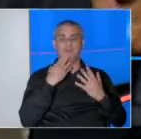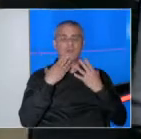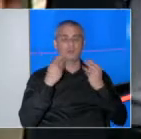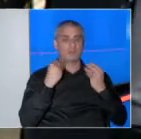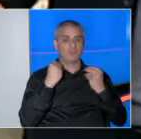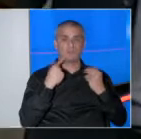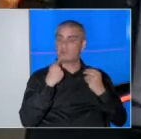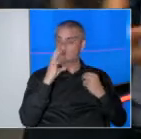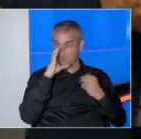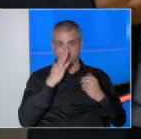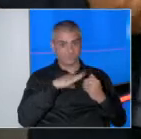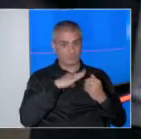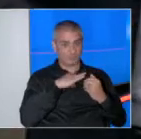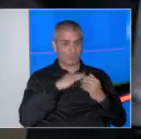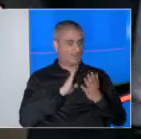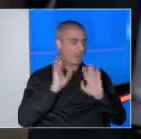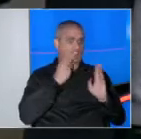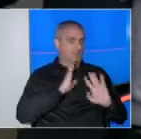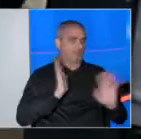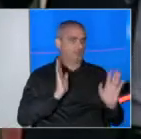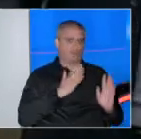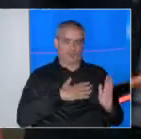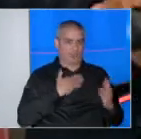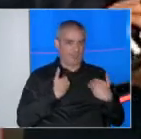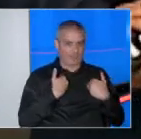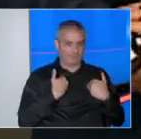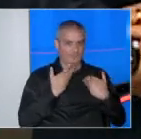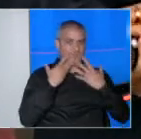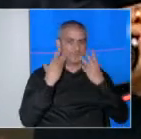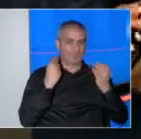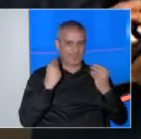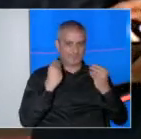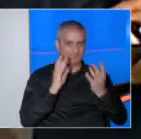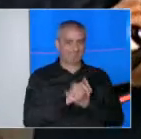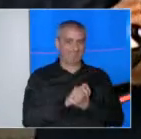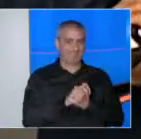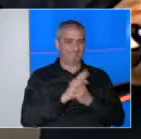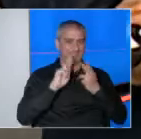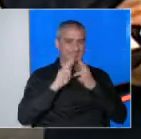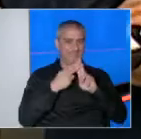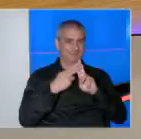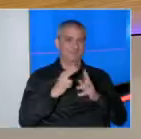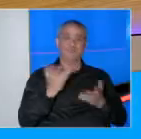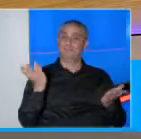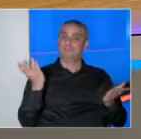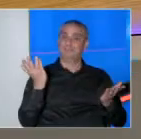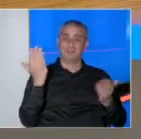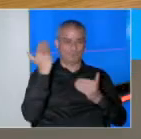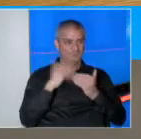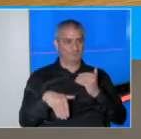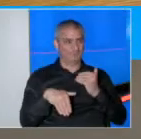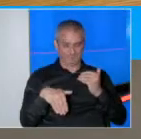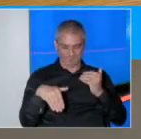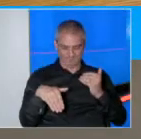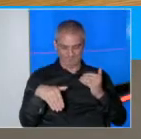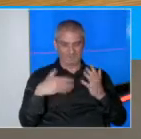תודה, ונאמר לצופים שלנו, פשוט אל תעשנו, זה לא נעים לנו. תודה רבה. להתראות. בשמחה. זהו, אנחנו